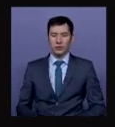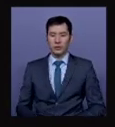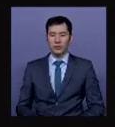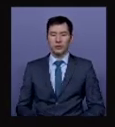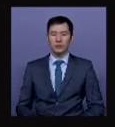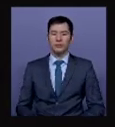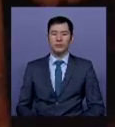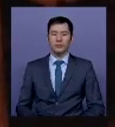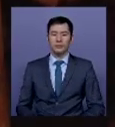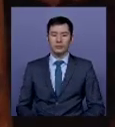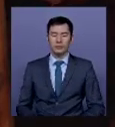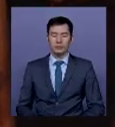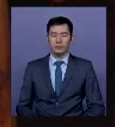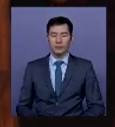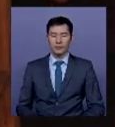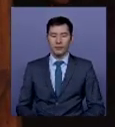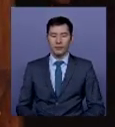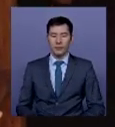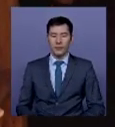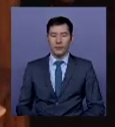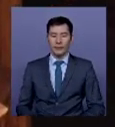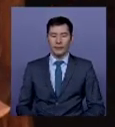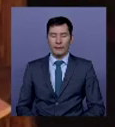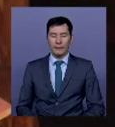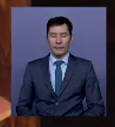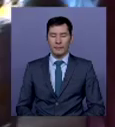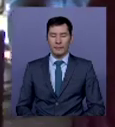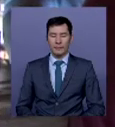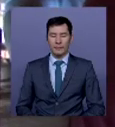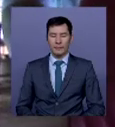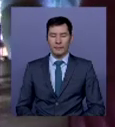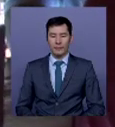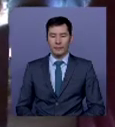полиция қызметкерінен құрылған 28 мобильді топ жұмыс жасауда.